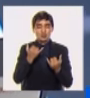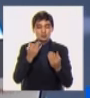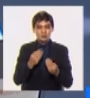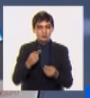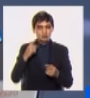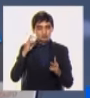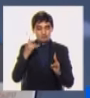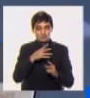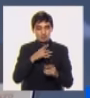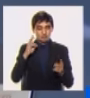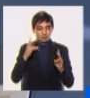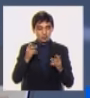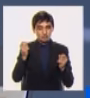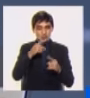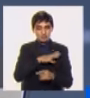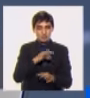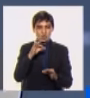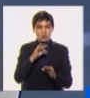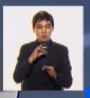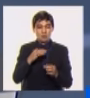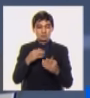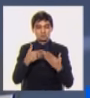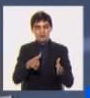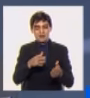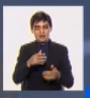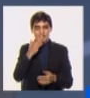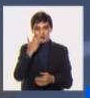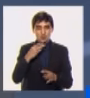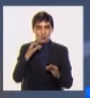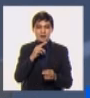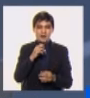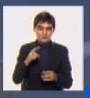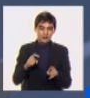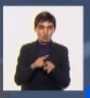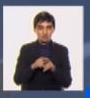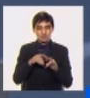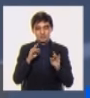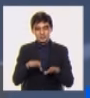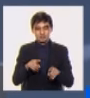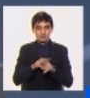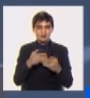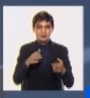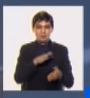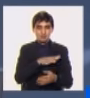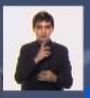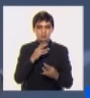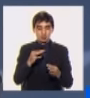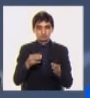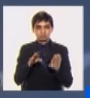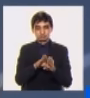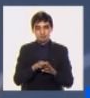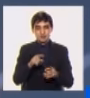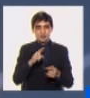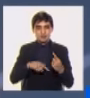ранее принятое решение об открытии лет летних площадок кафе пересмотрели пока закрытыми для посещения останутся мечети и